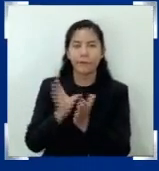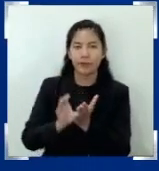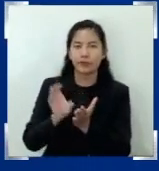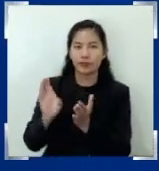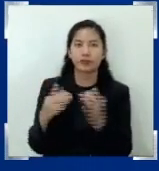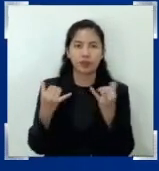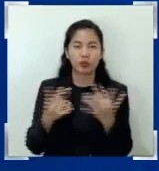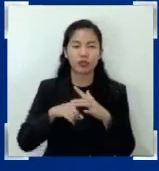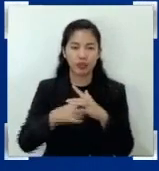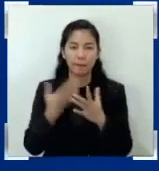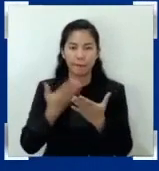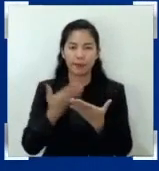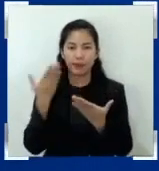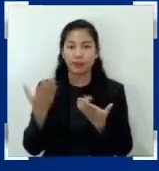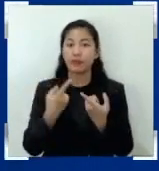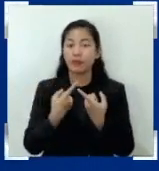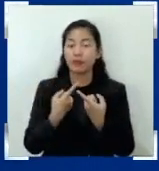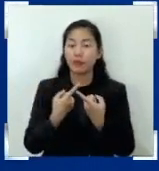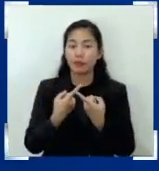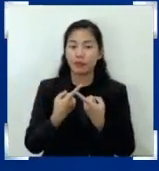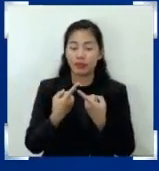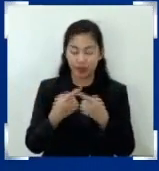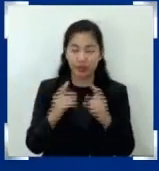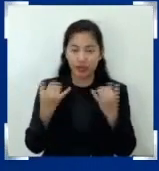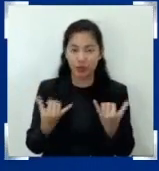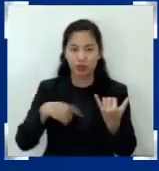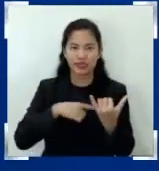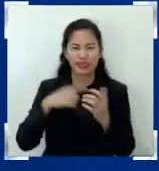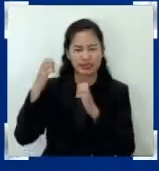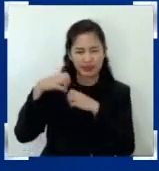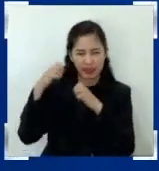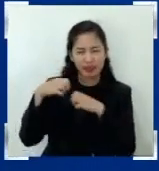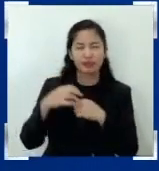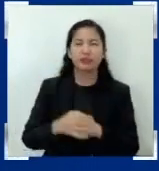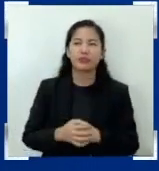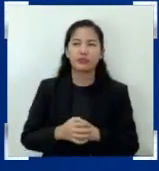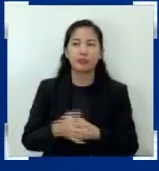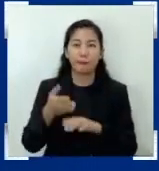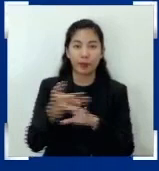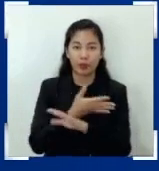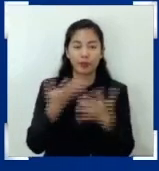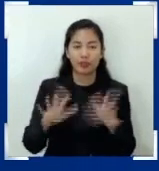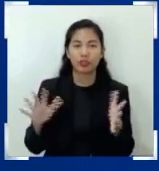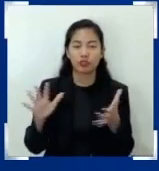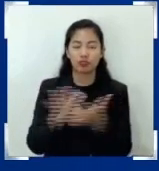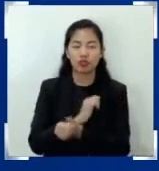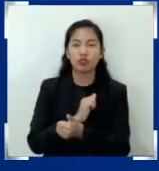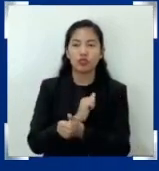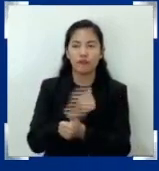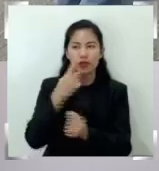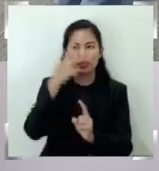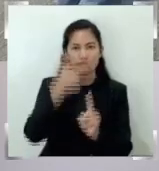natin. Kaya we expect na before siguro makonsume yung good for 3 months natin, meron na tayong mga darating na